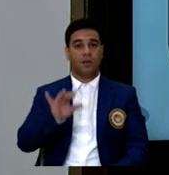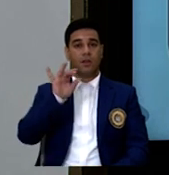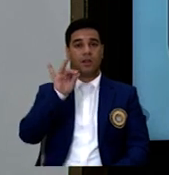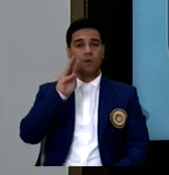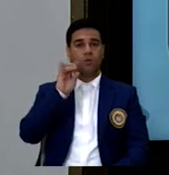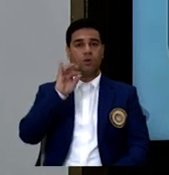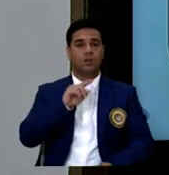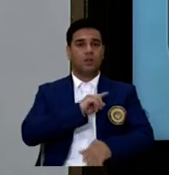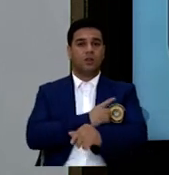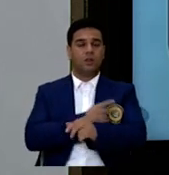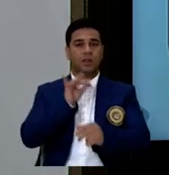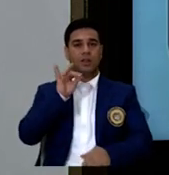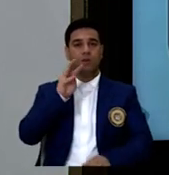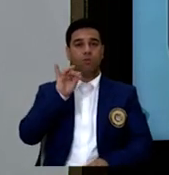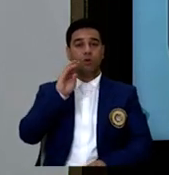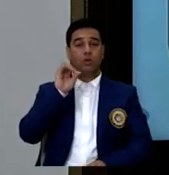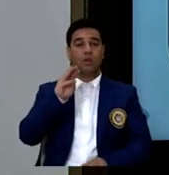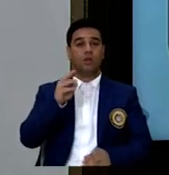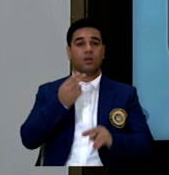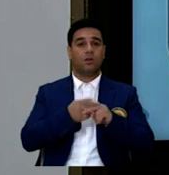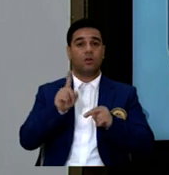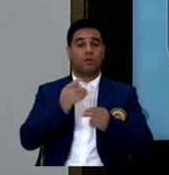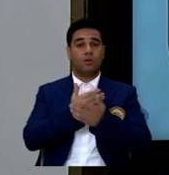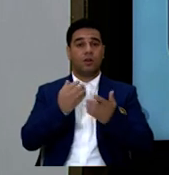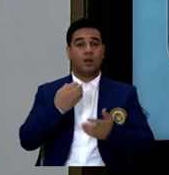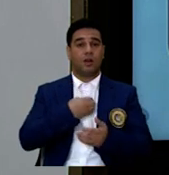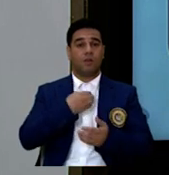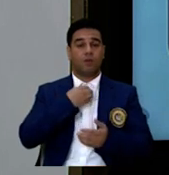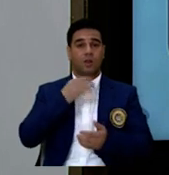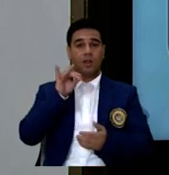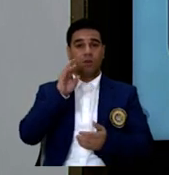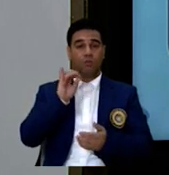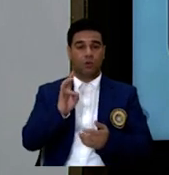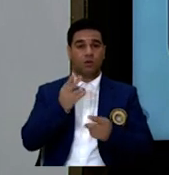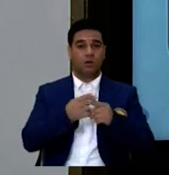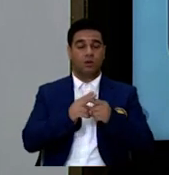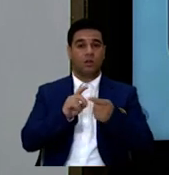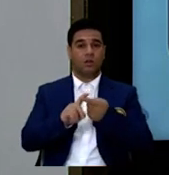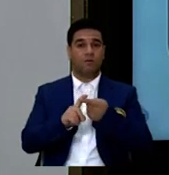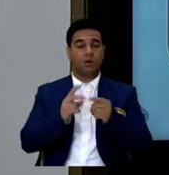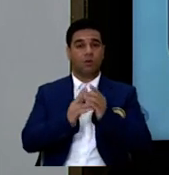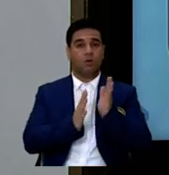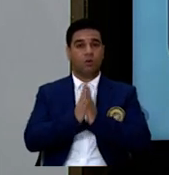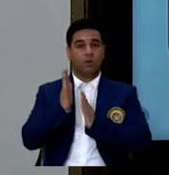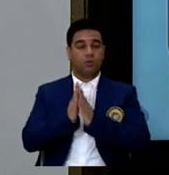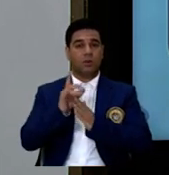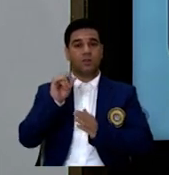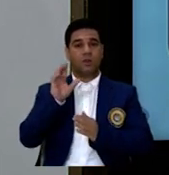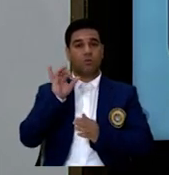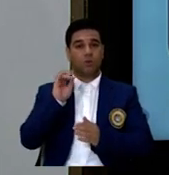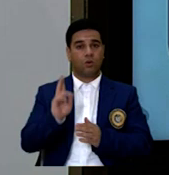Immunitet nima? Immunitet bu hayvonlarda immun tizimi orqali, o'simlik va zamburug'larda